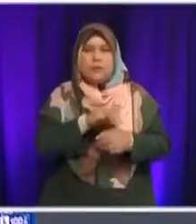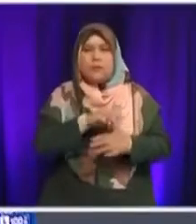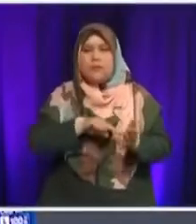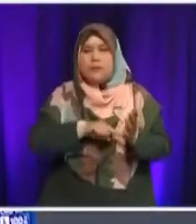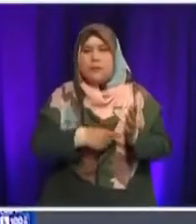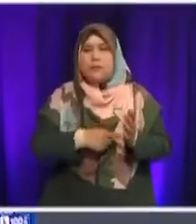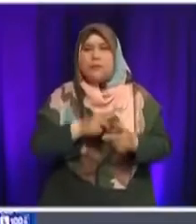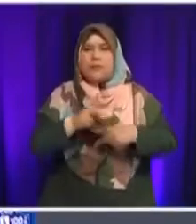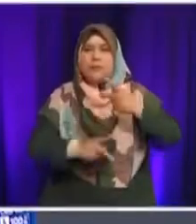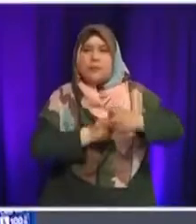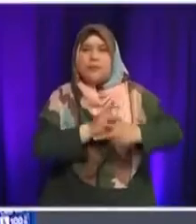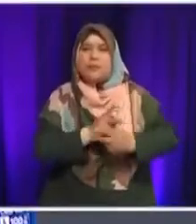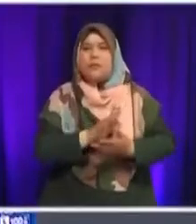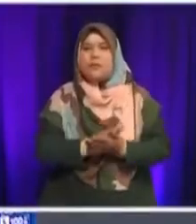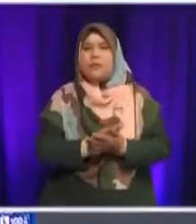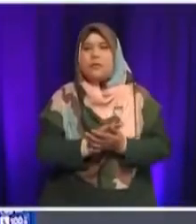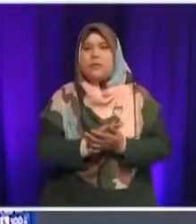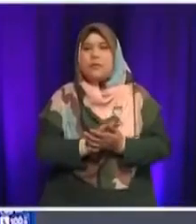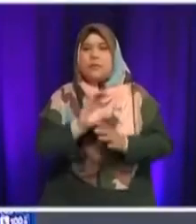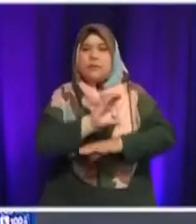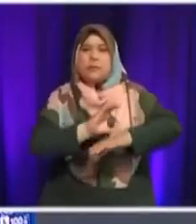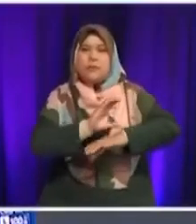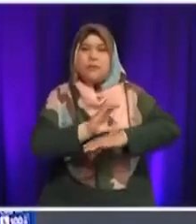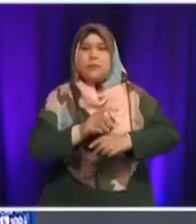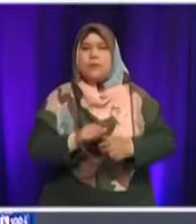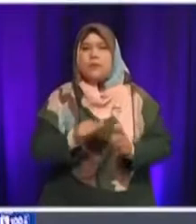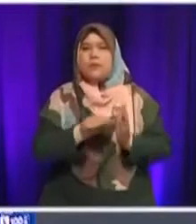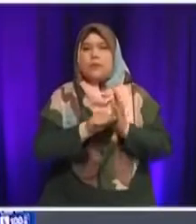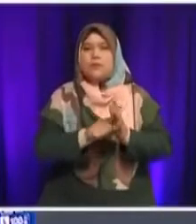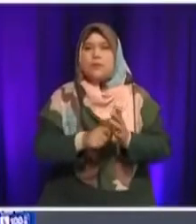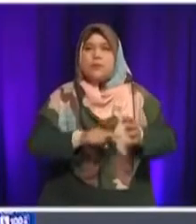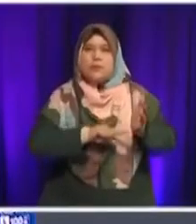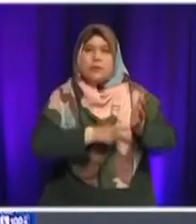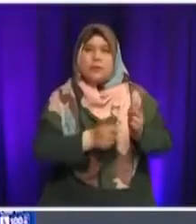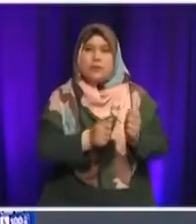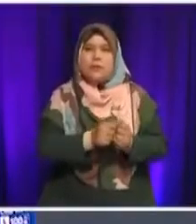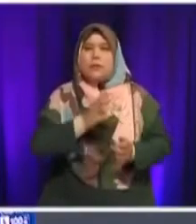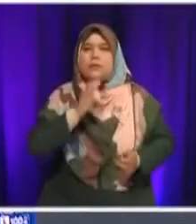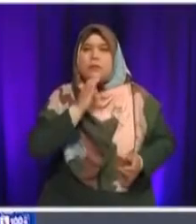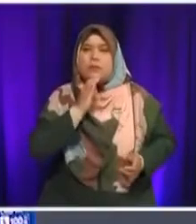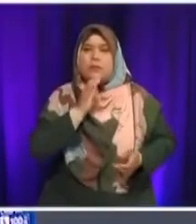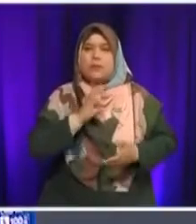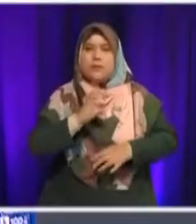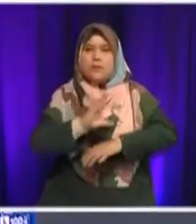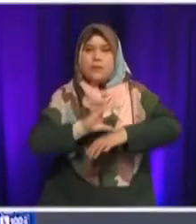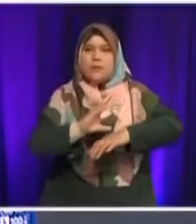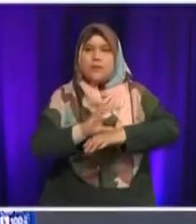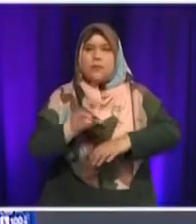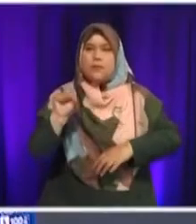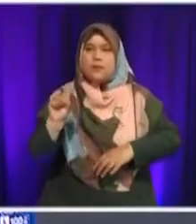proses memproses acuan ini dia memulihkan dengan mencairkan susu